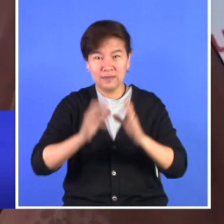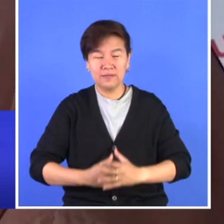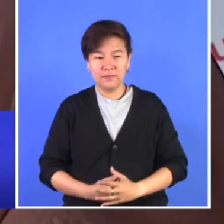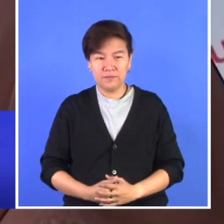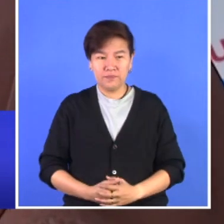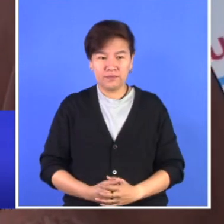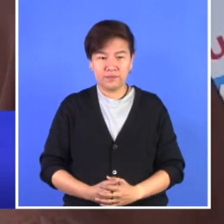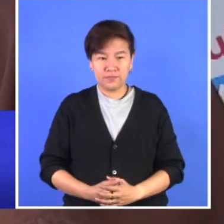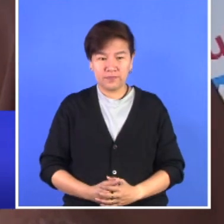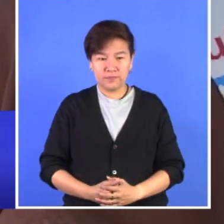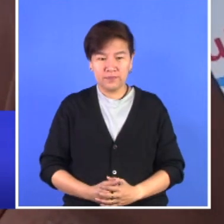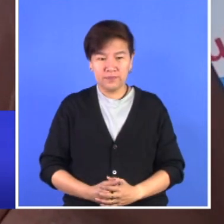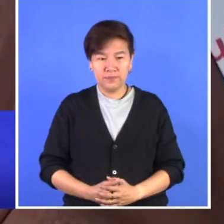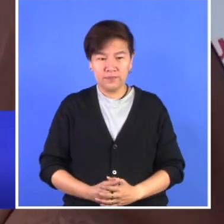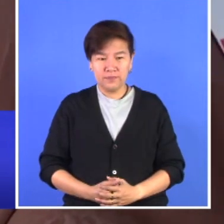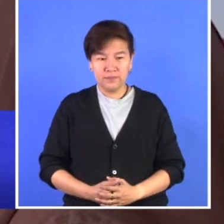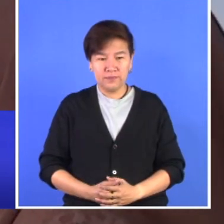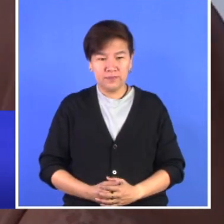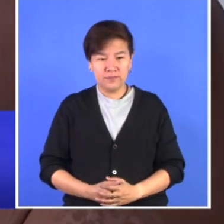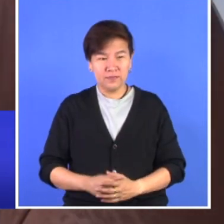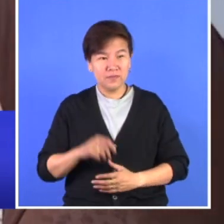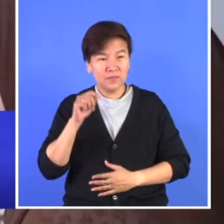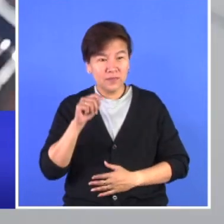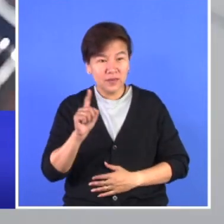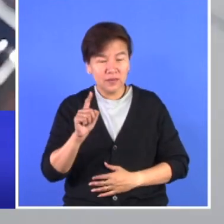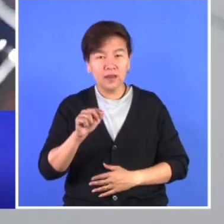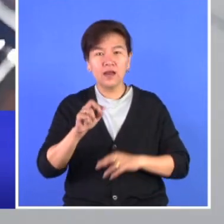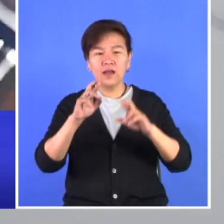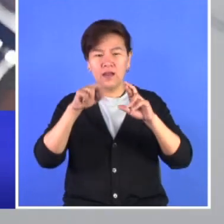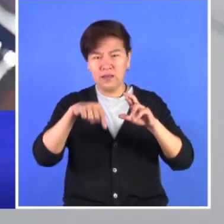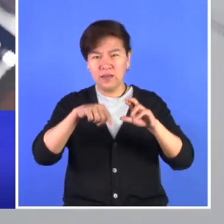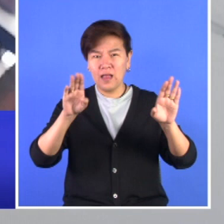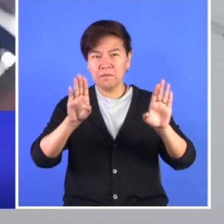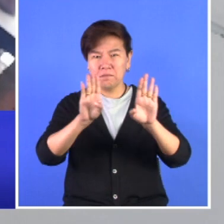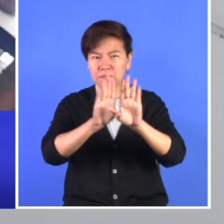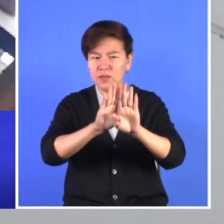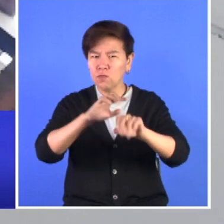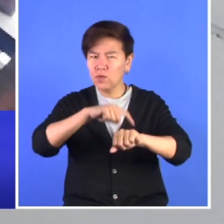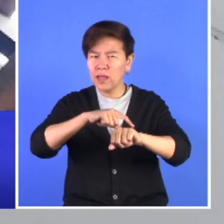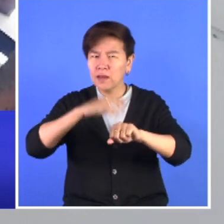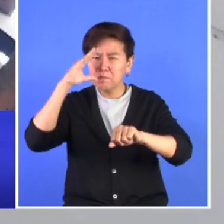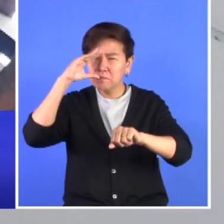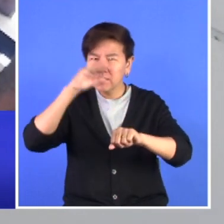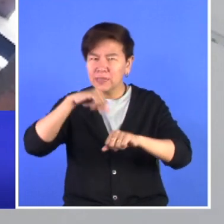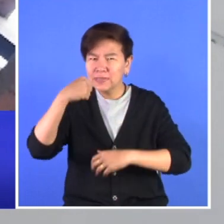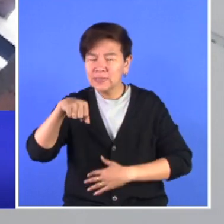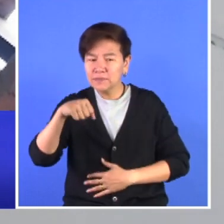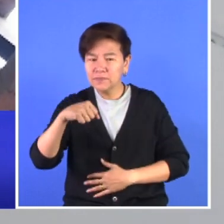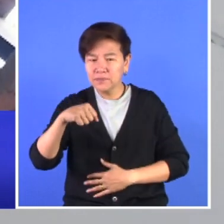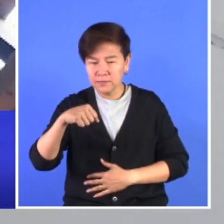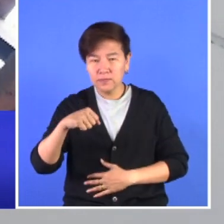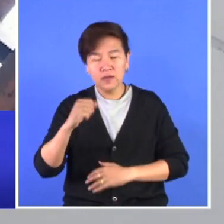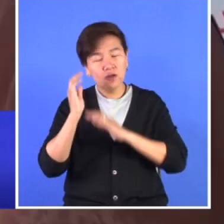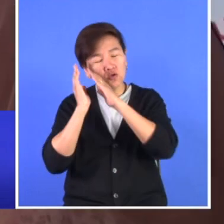เสียหายคือคุณวารุณีกอแลบอกว่าปกติจะเปิดร้านขออภัยจะปิดร้านประมาณ 22:00นแล้วก็จะนอนที่ร้านทุก